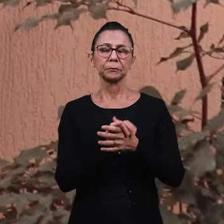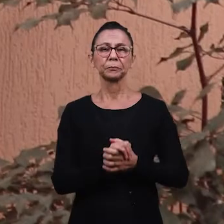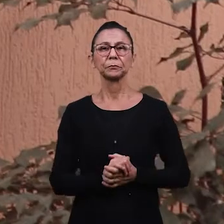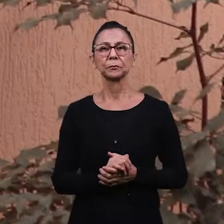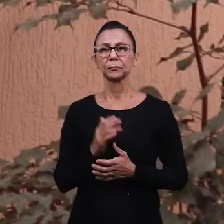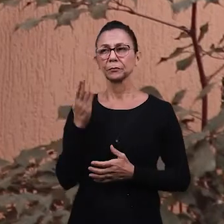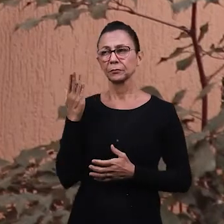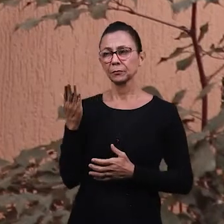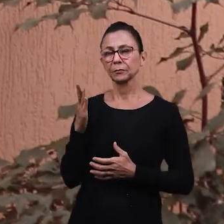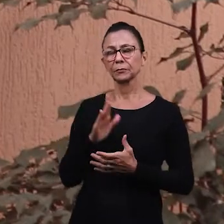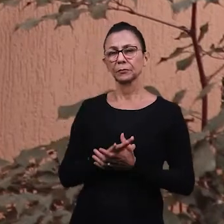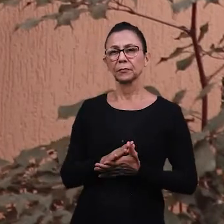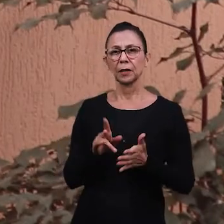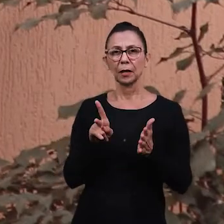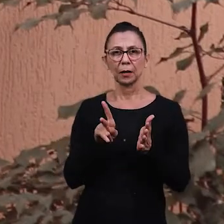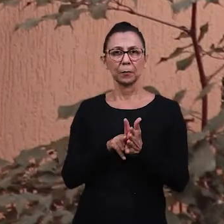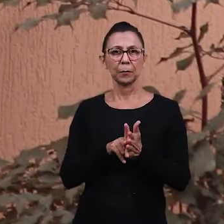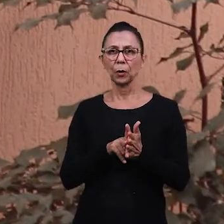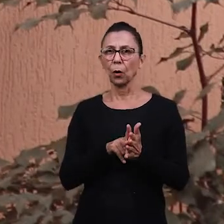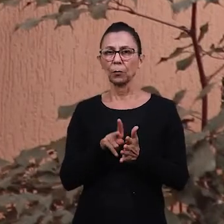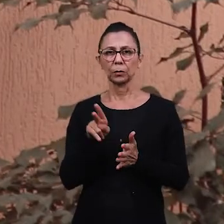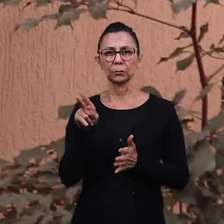Mais